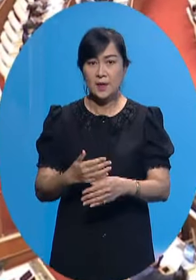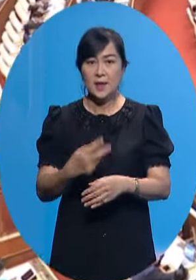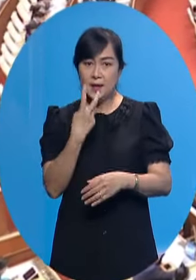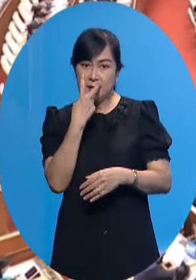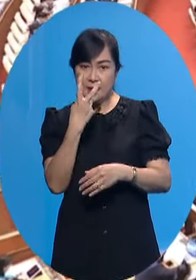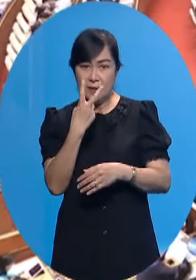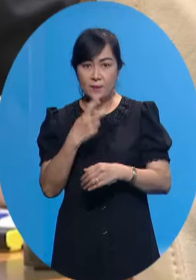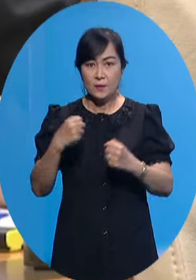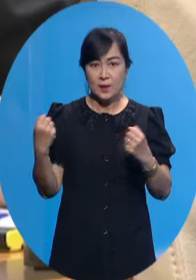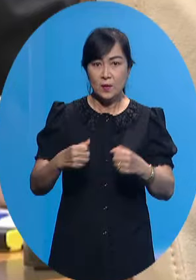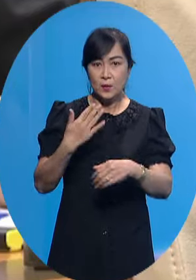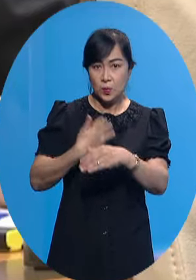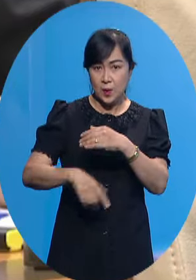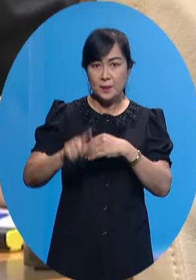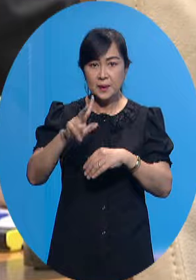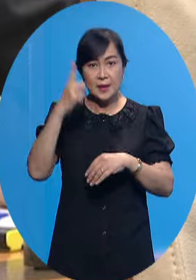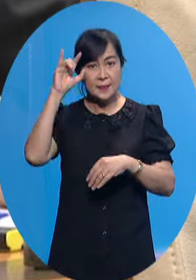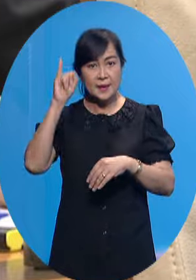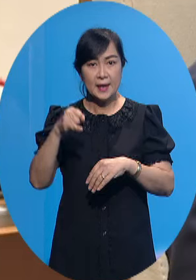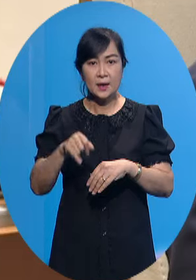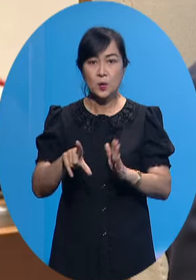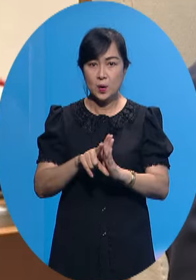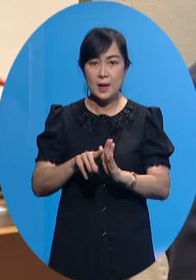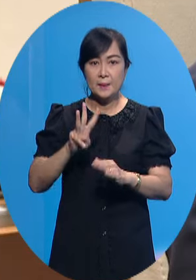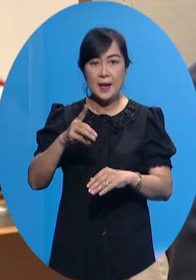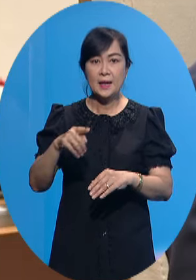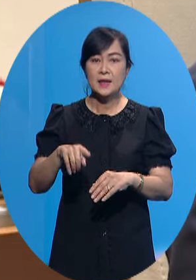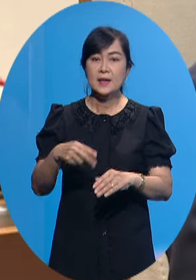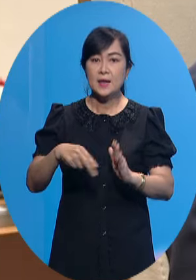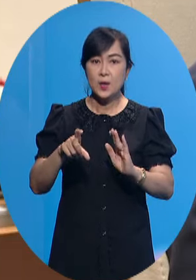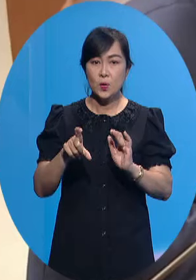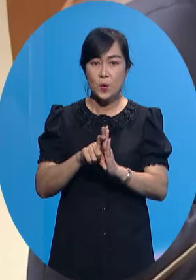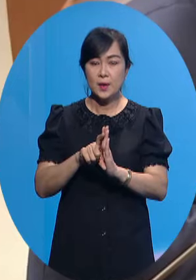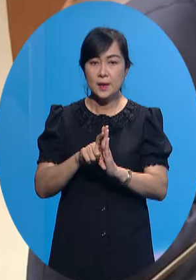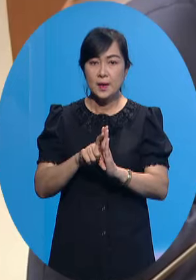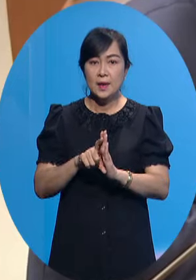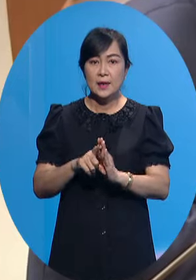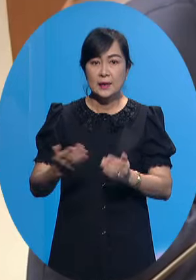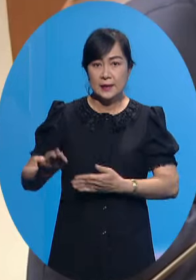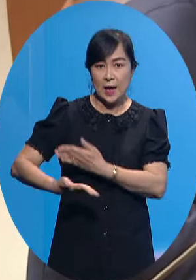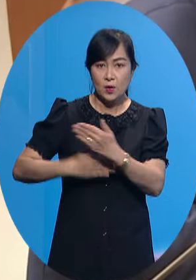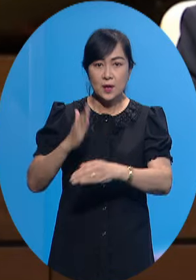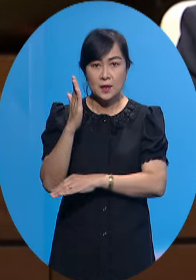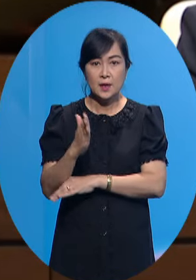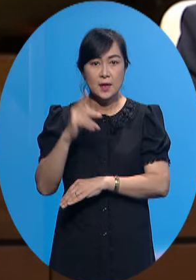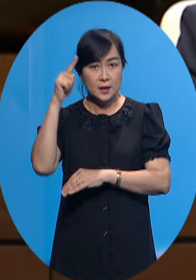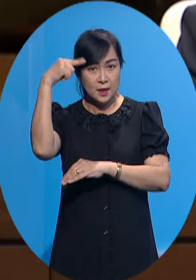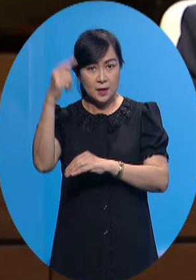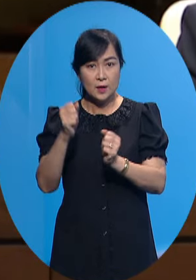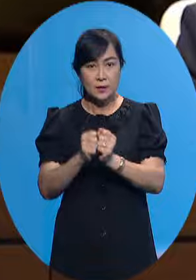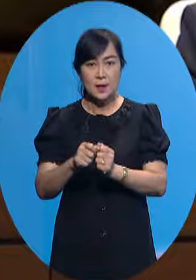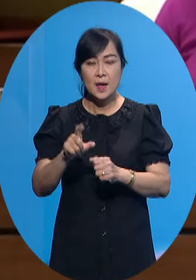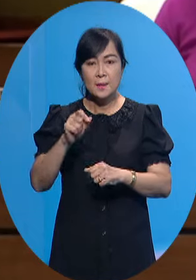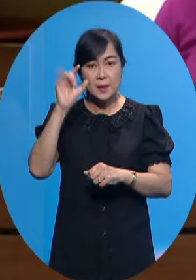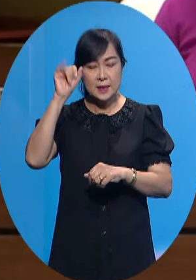Quốc hội sẽ xem xét phân đấu thông qua 18 dự án luật bà dự thảo nghị quyết quy phạm pháp luật và thảo luận cho ý kiến lần đầu đối với